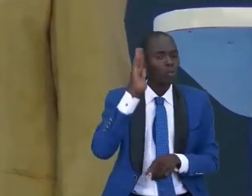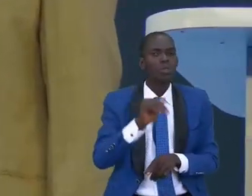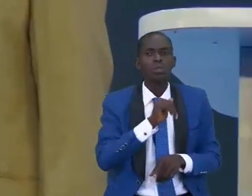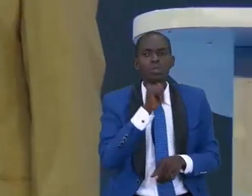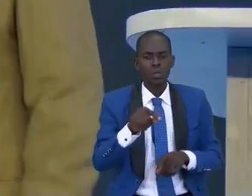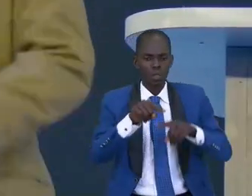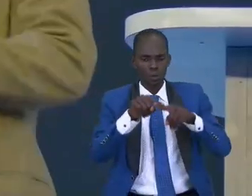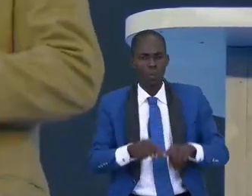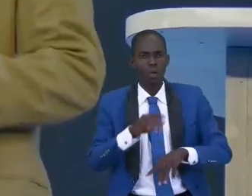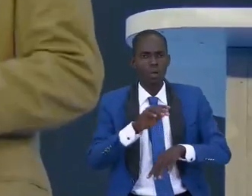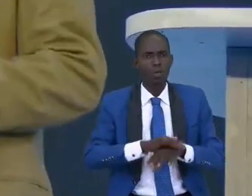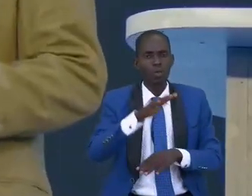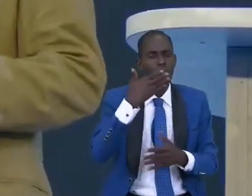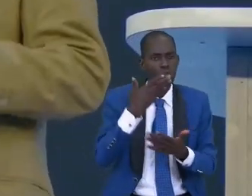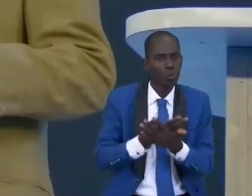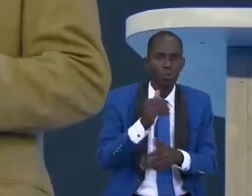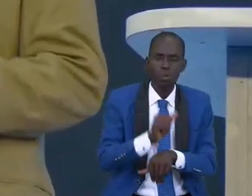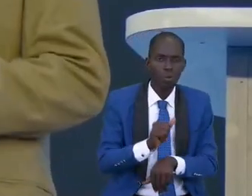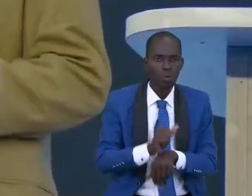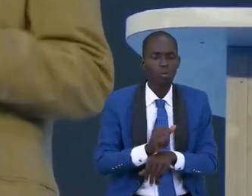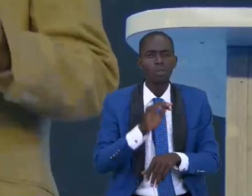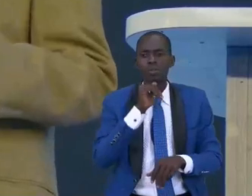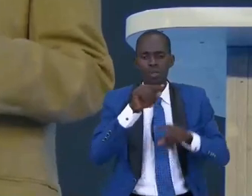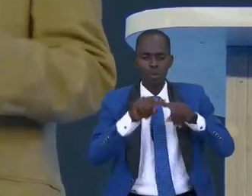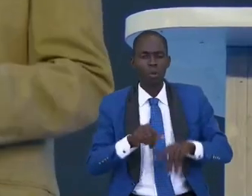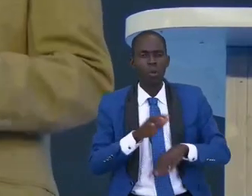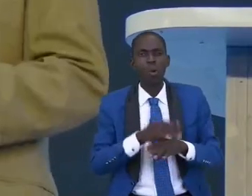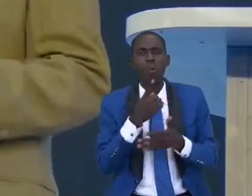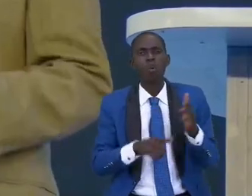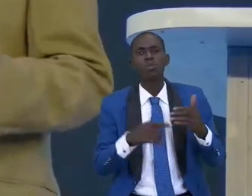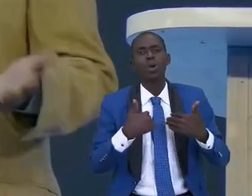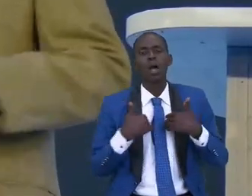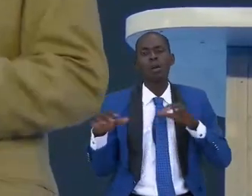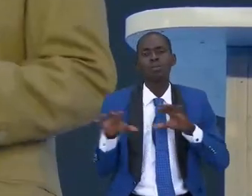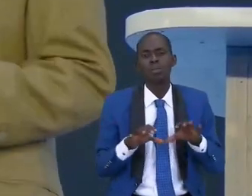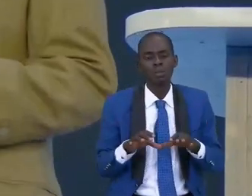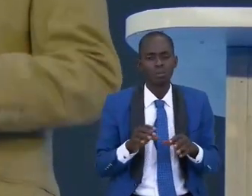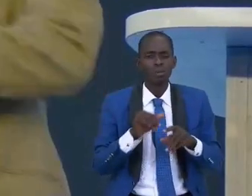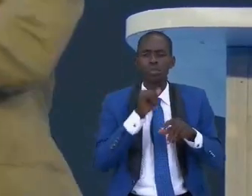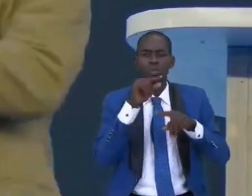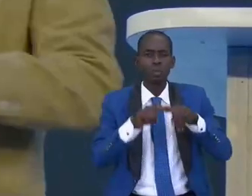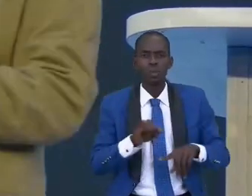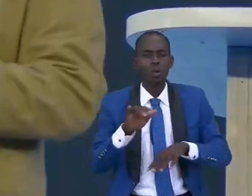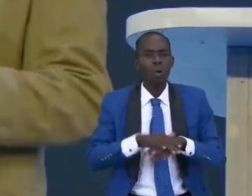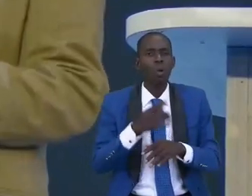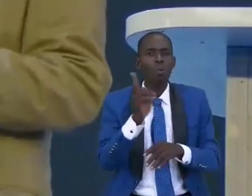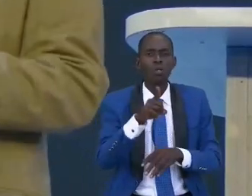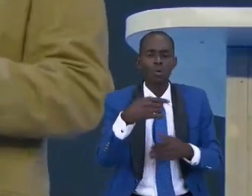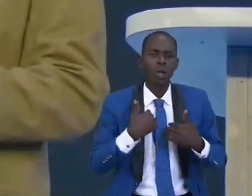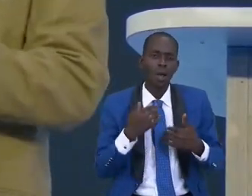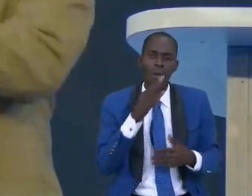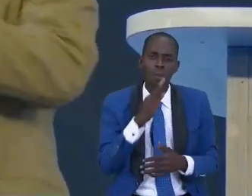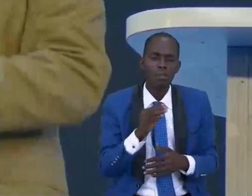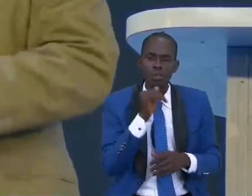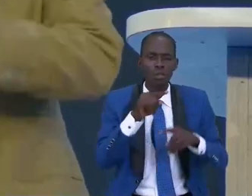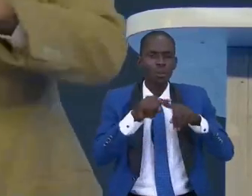pas de tes mérites, de ce que j'avais fait, et là où j'ai été et comment